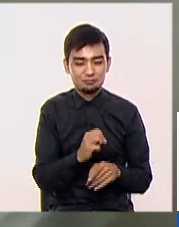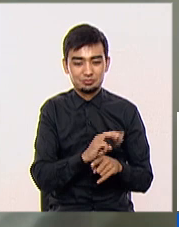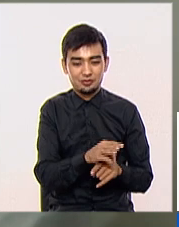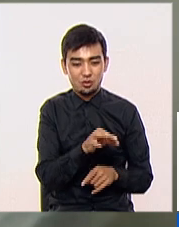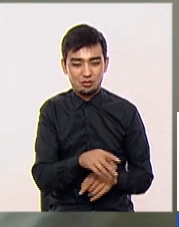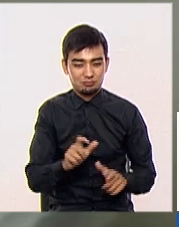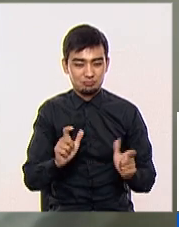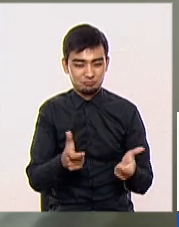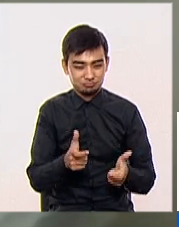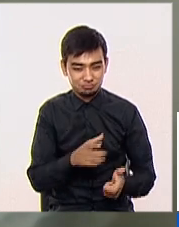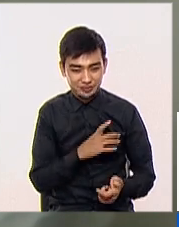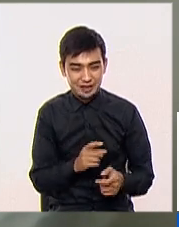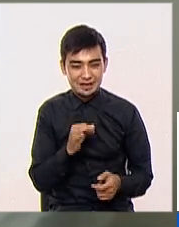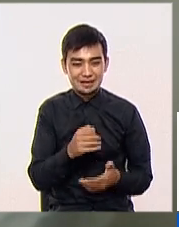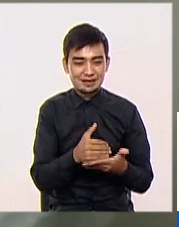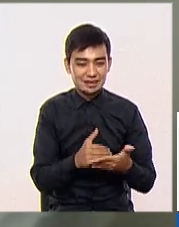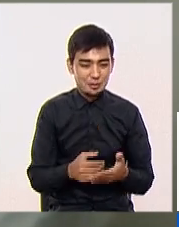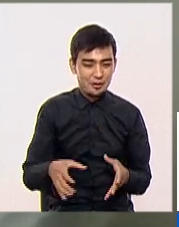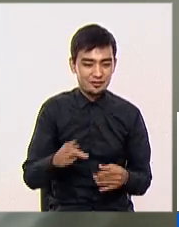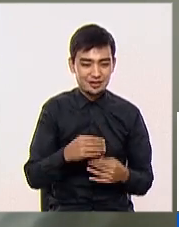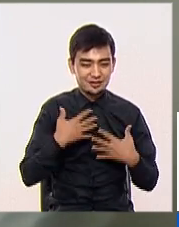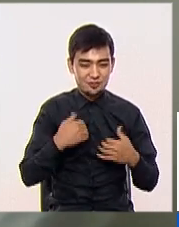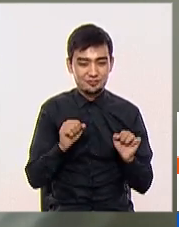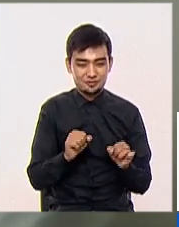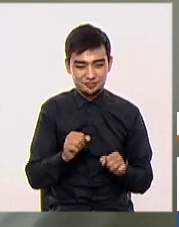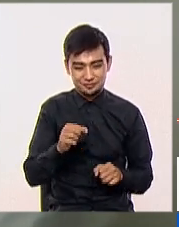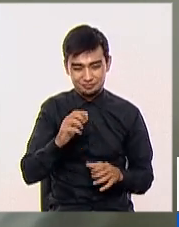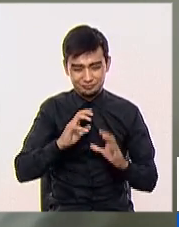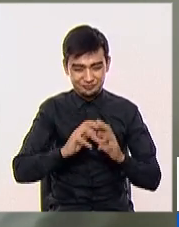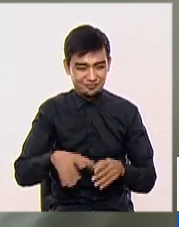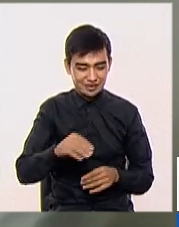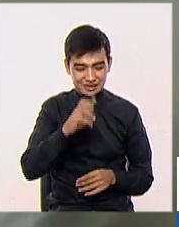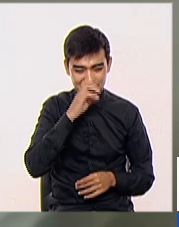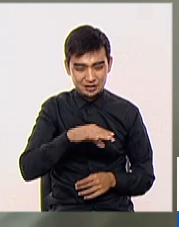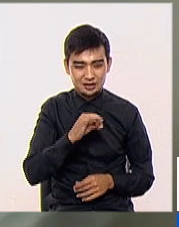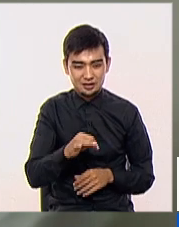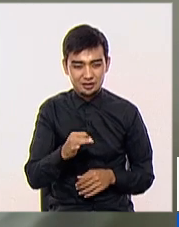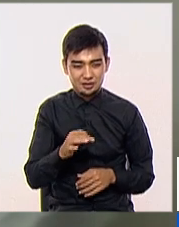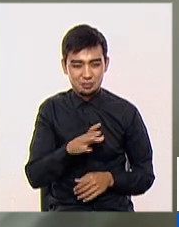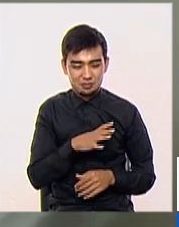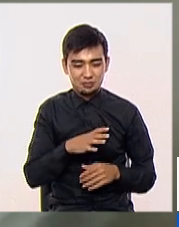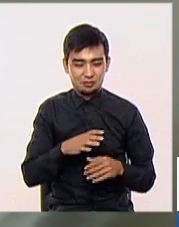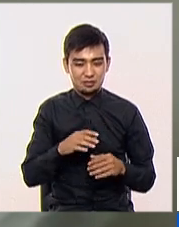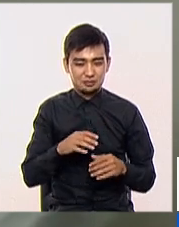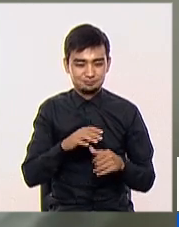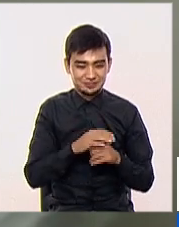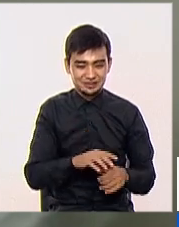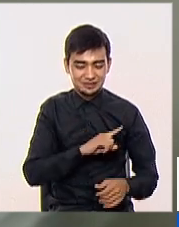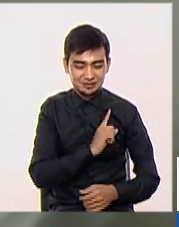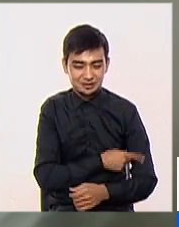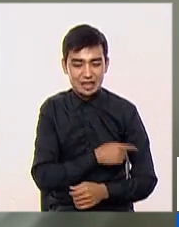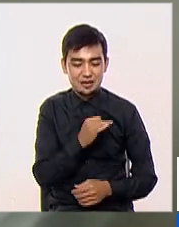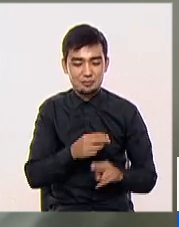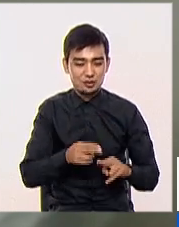и системы здравоохранения всех стран сейчас испытывают повышенную нагрузку и требуют балансировки. Но